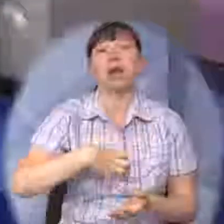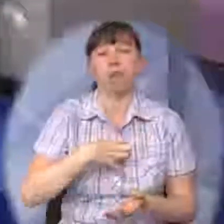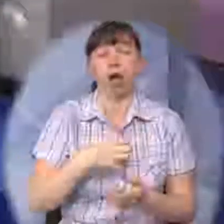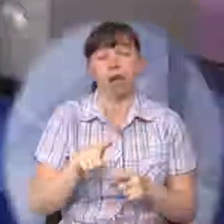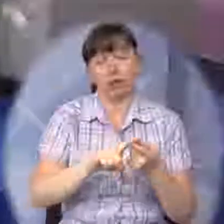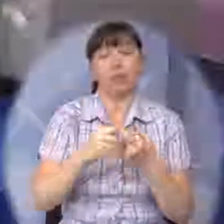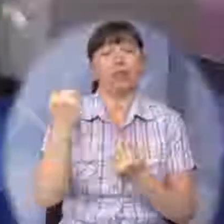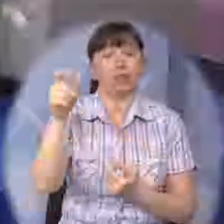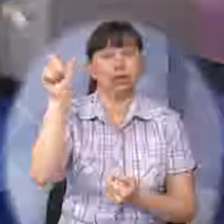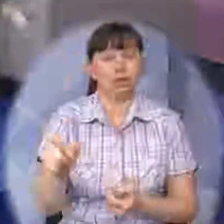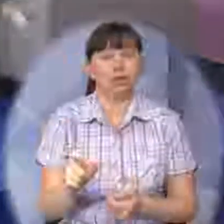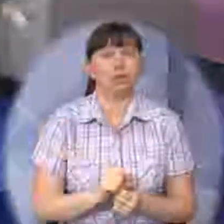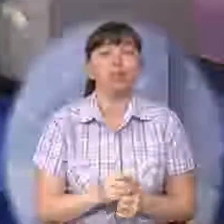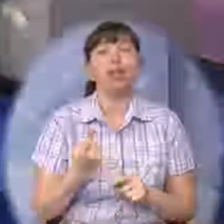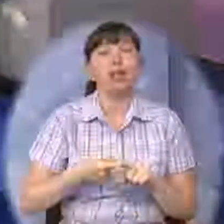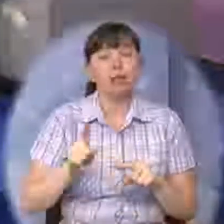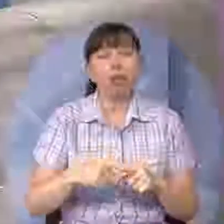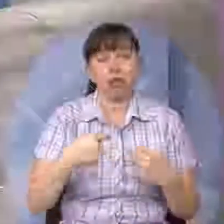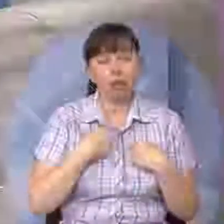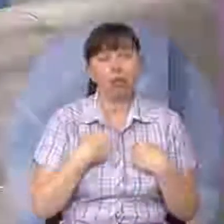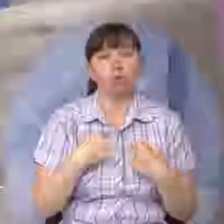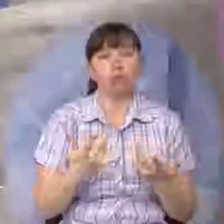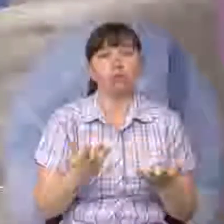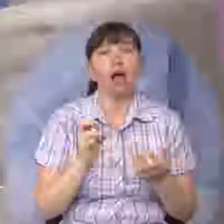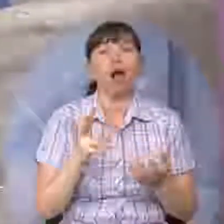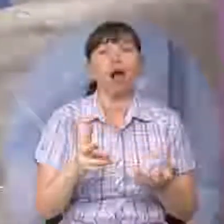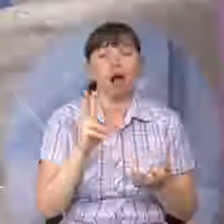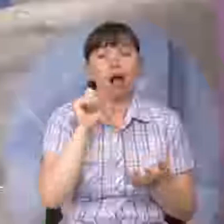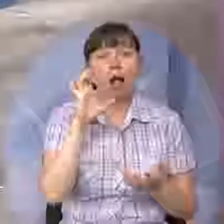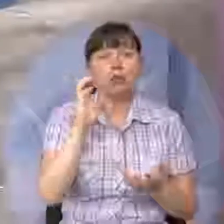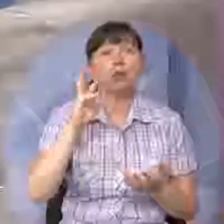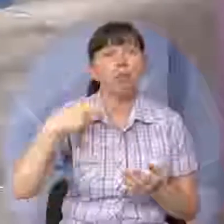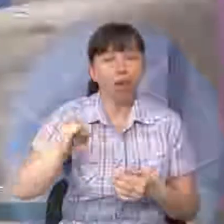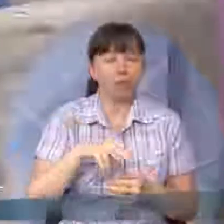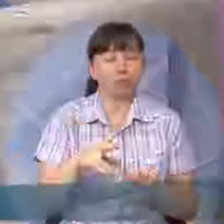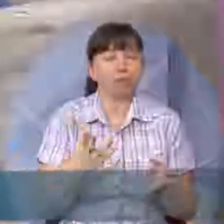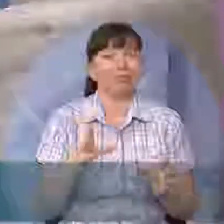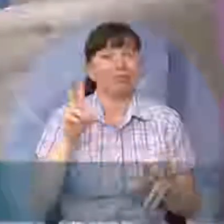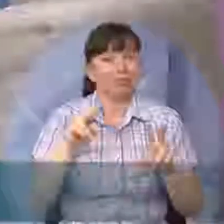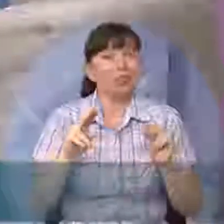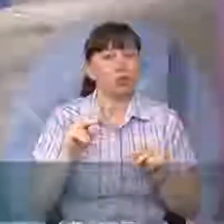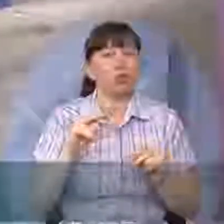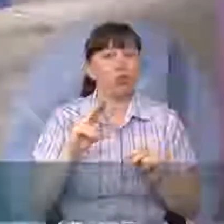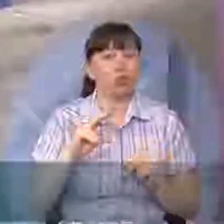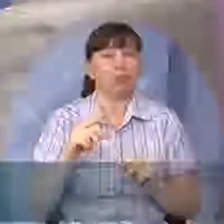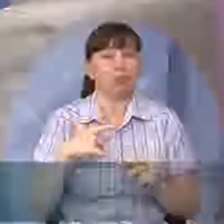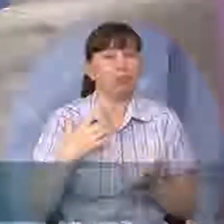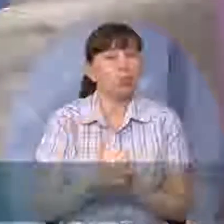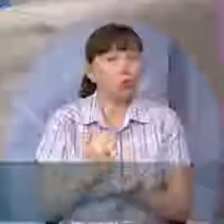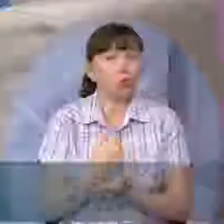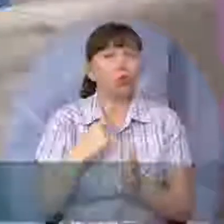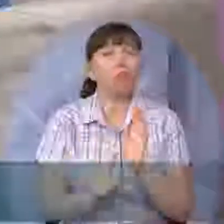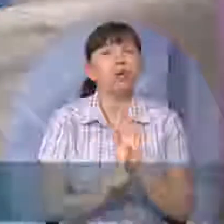primar. Și de asta noi suntem, zicem așa, ca Casmed norocoși, deoarece ne-am